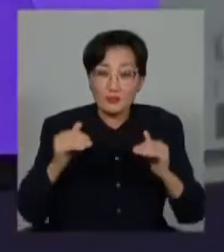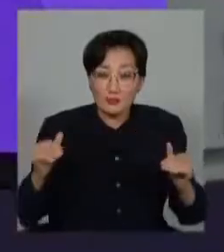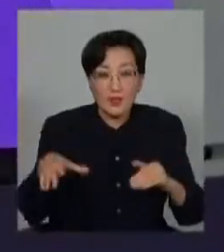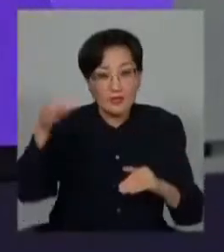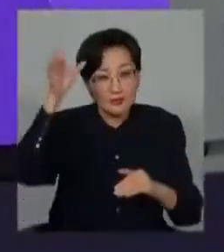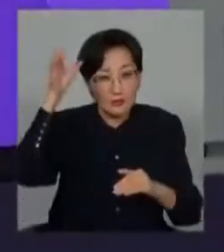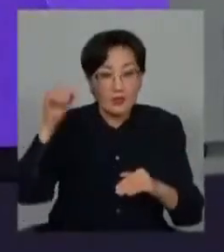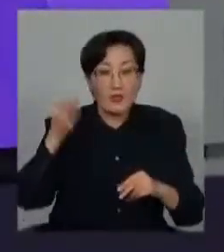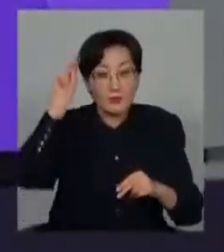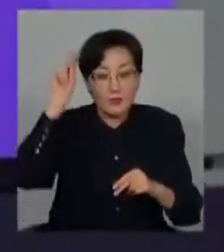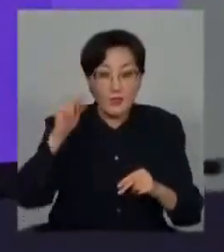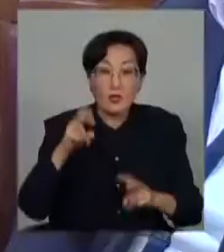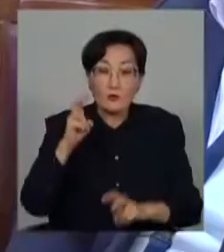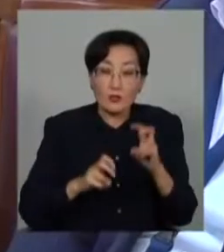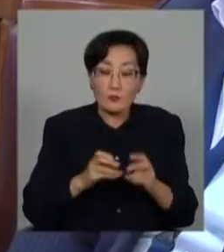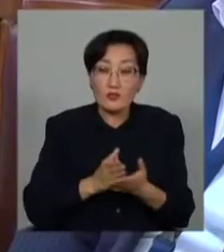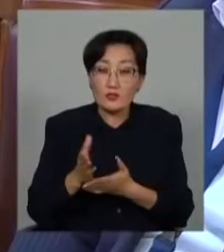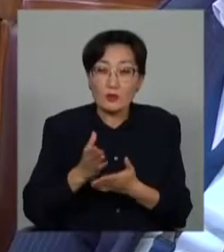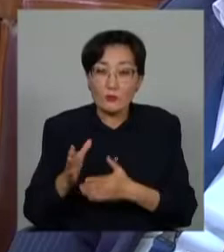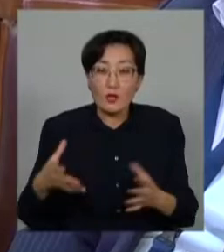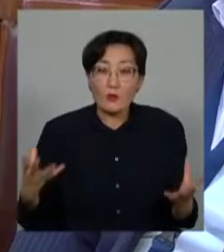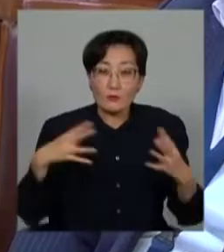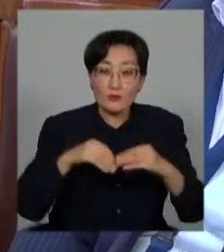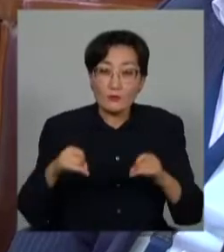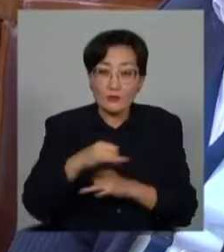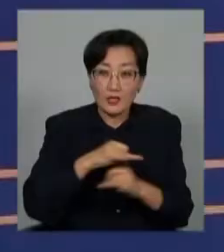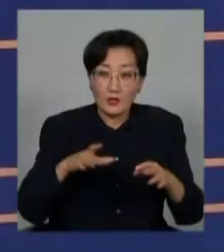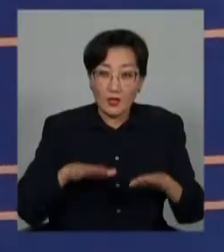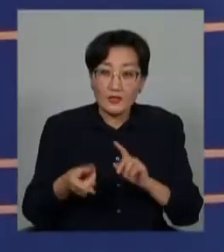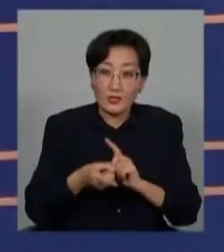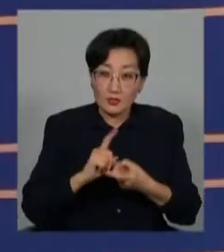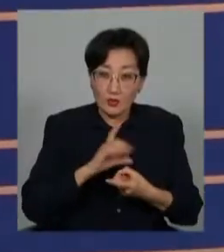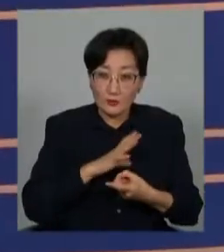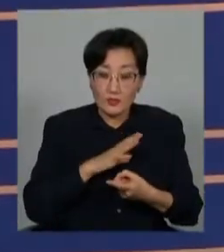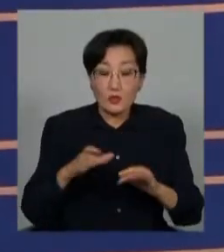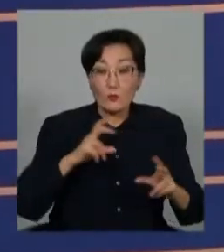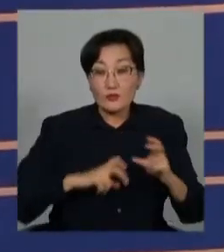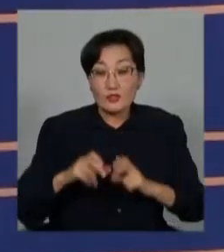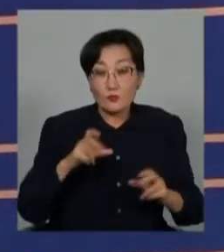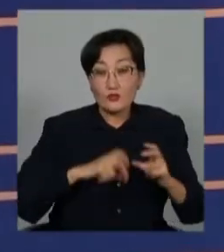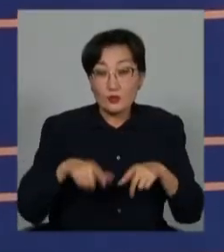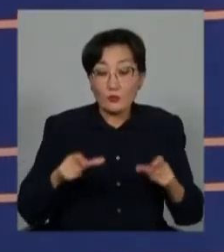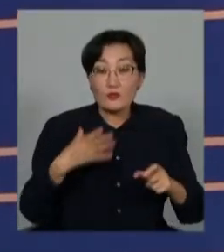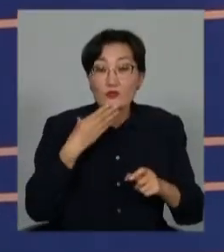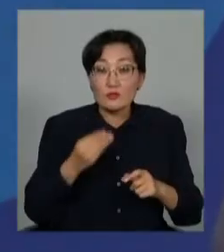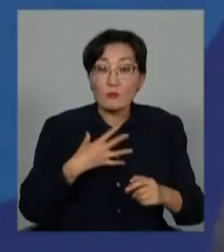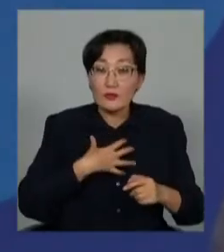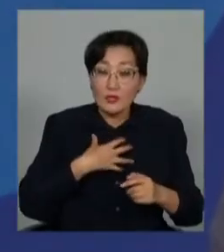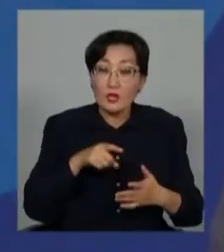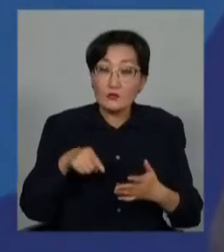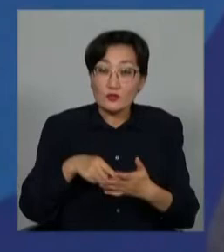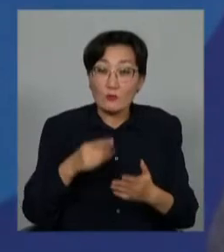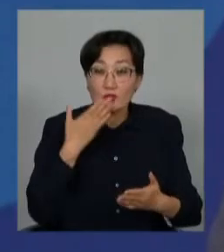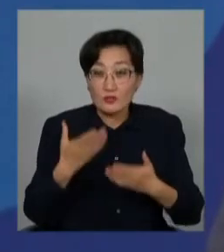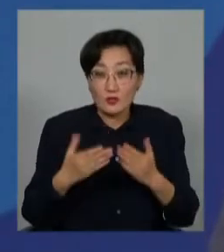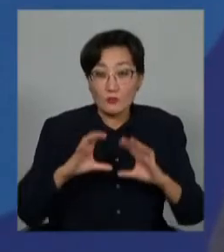ғылым, білім және индустрия саласындағы ортақ диалог құратын алаңға айналды. Ал университет студенттері өздерінің толғандырған сұрақтарын